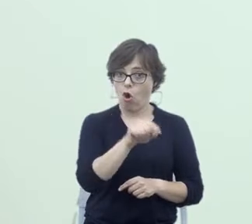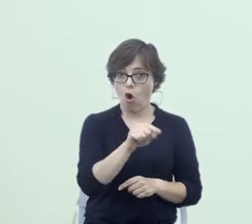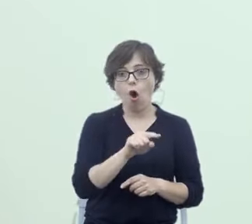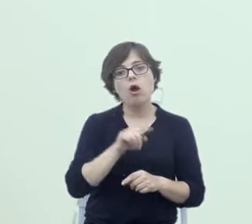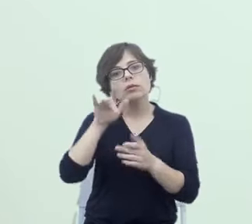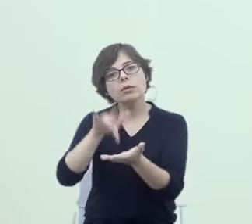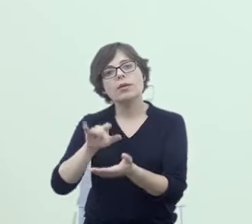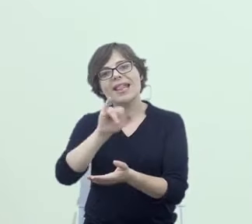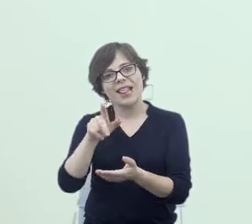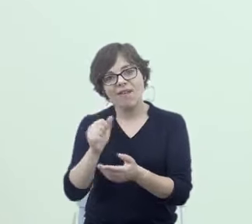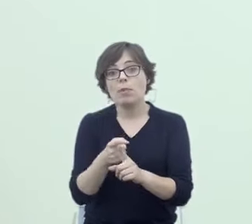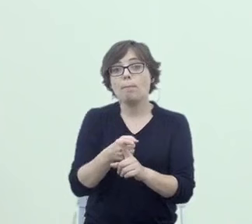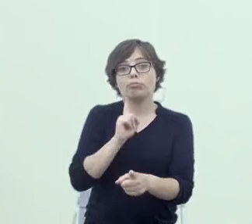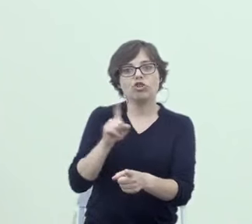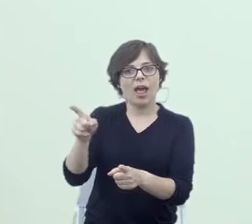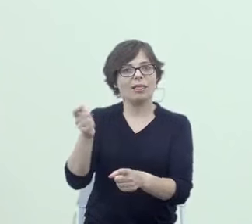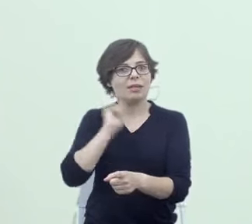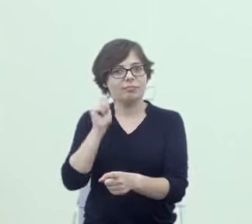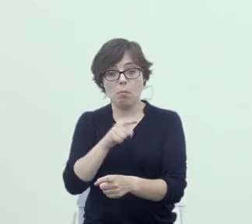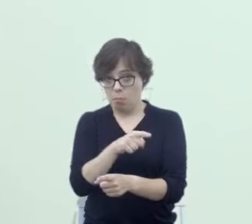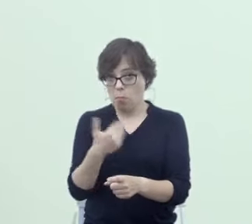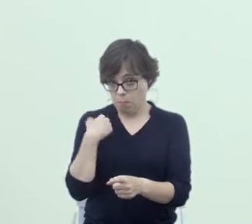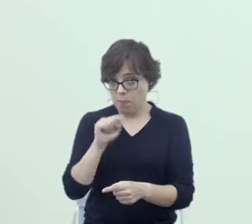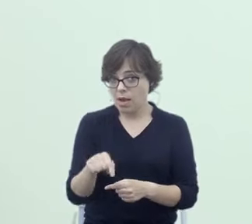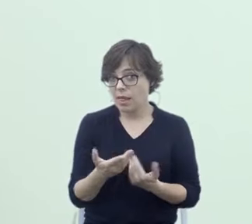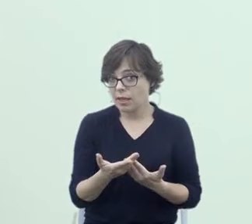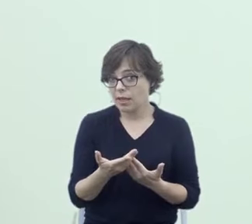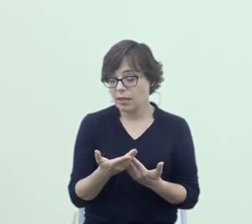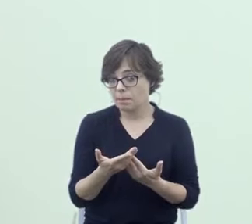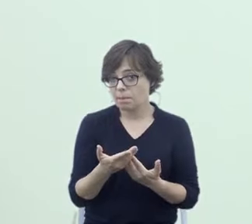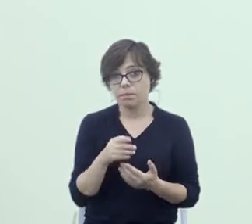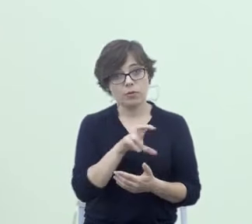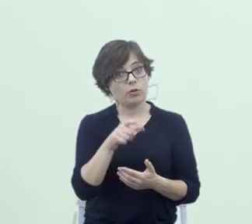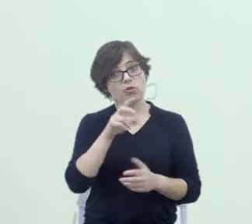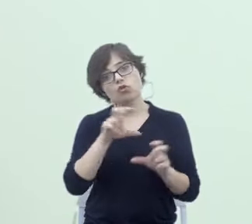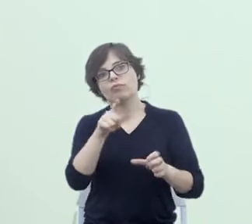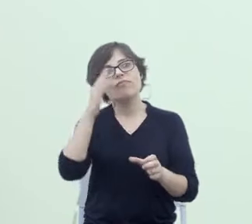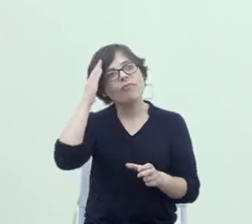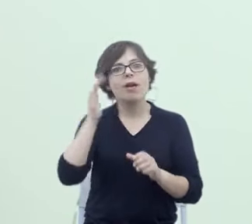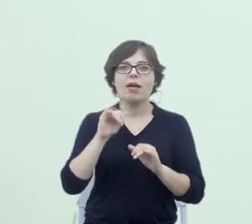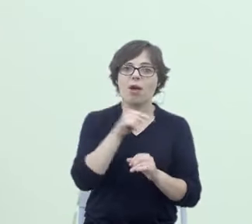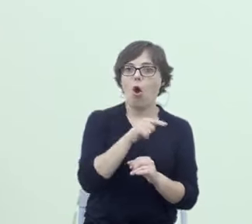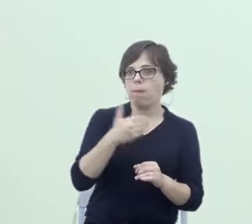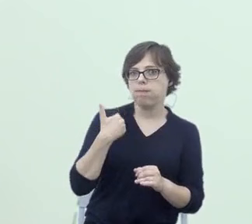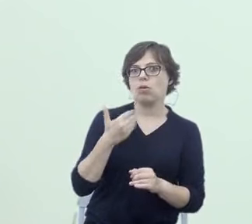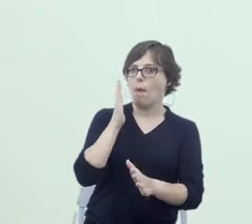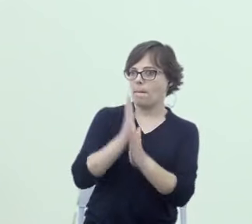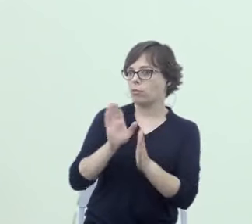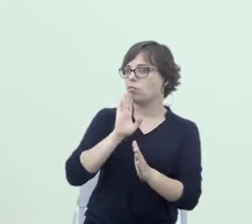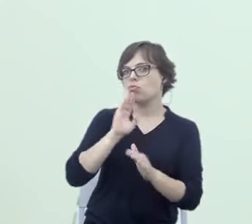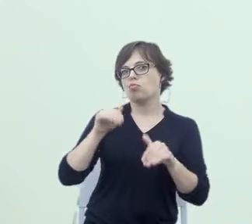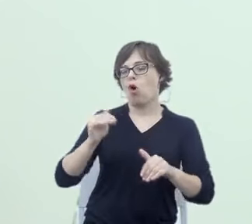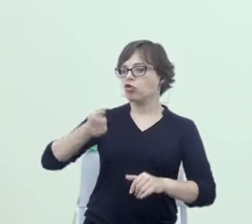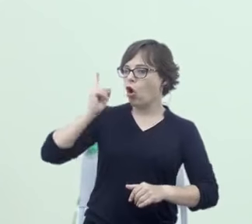tym pogromem? Czy wiadomo, czy inspirowali bezpośrednio, wydając jakieś rozkazy, być może